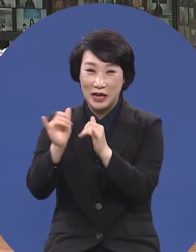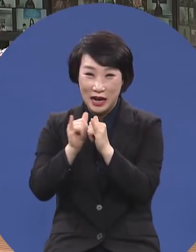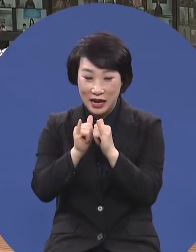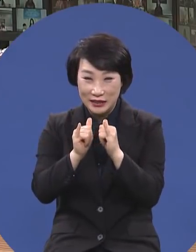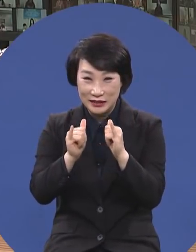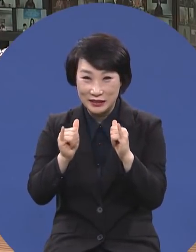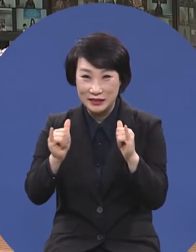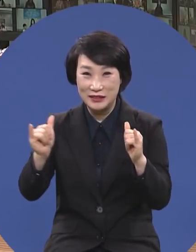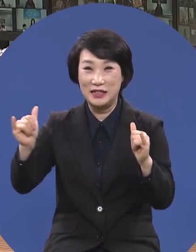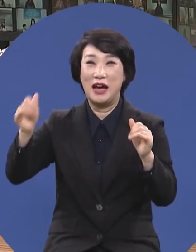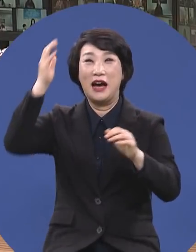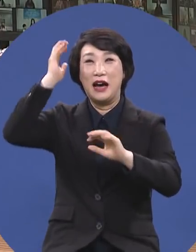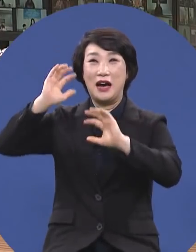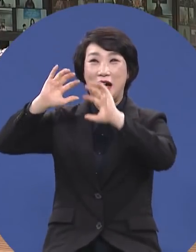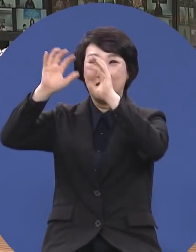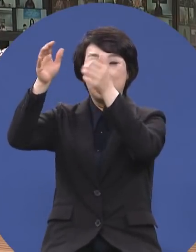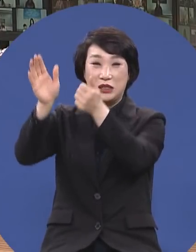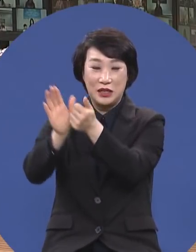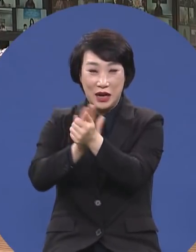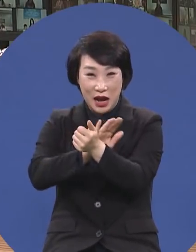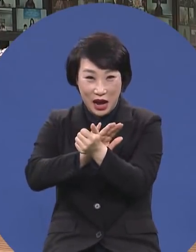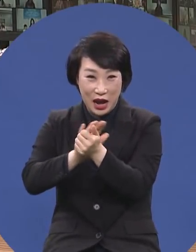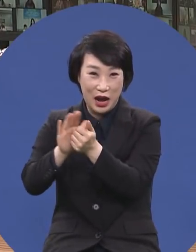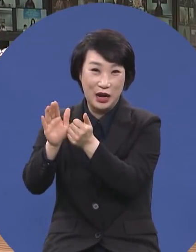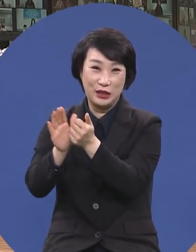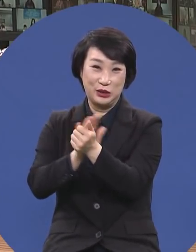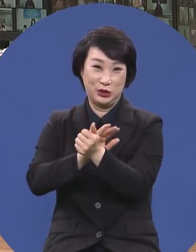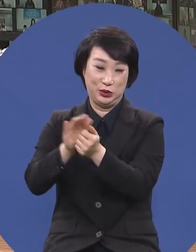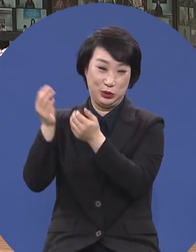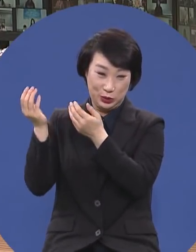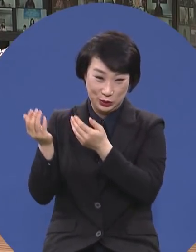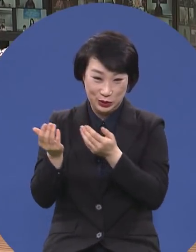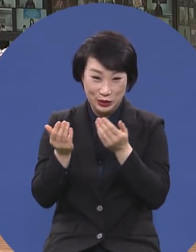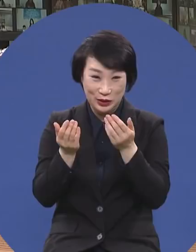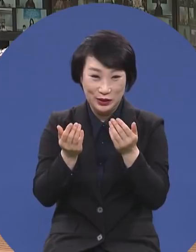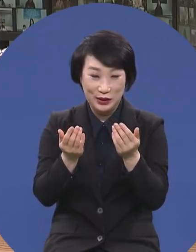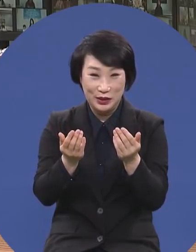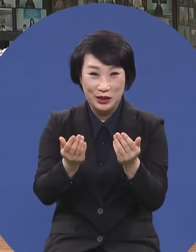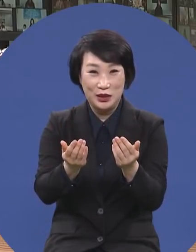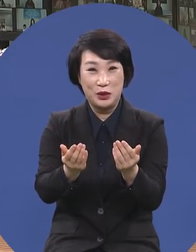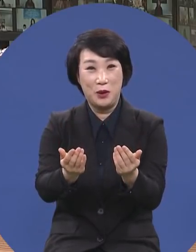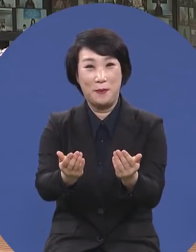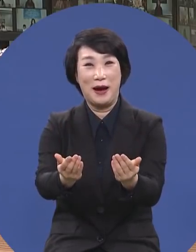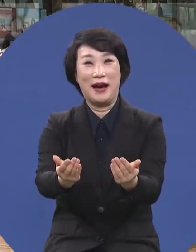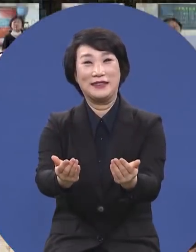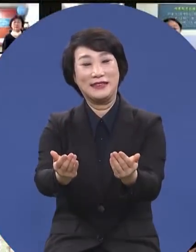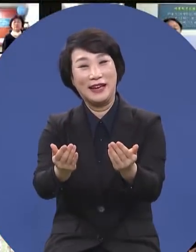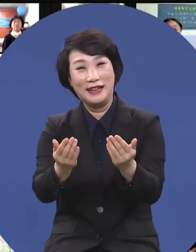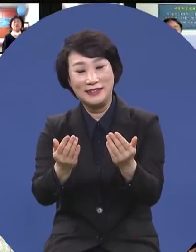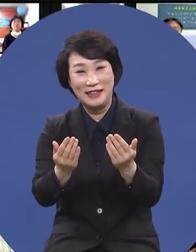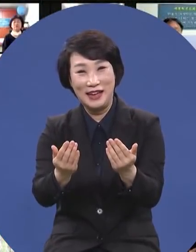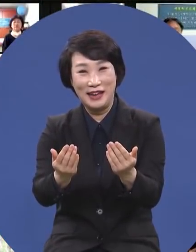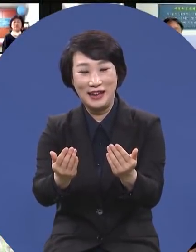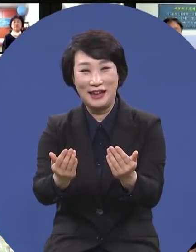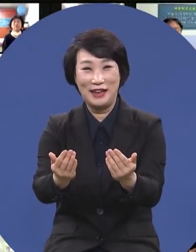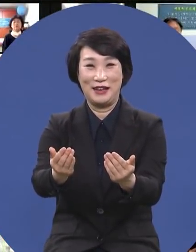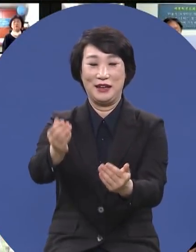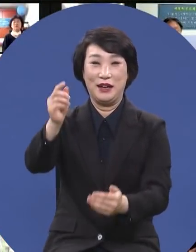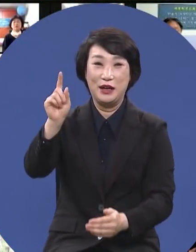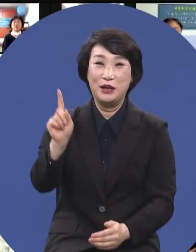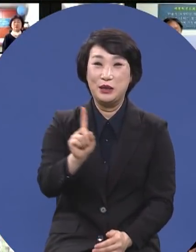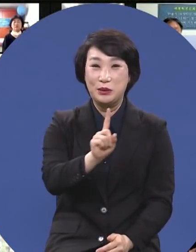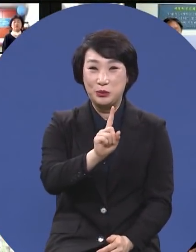믿음으로 사는 자는 하늘 위로 받겠네.